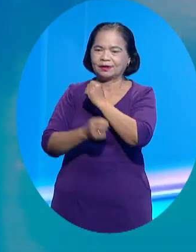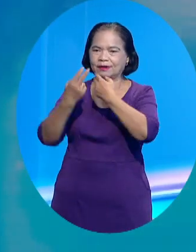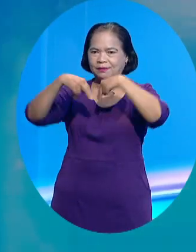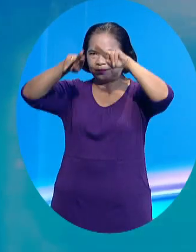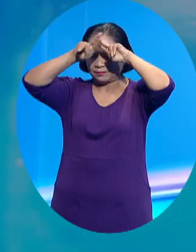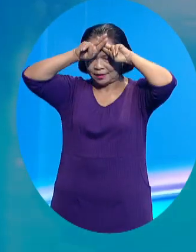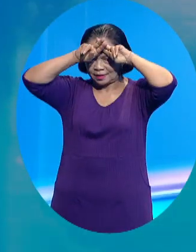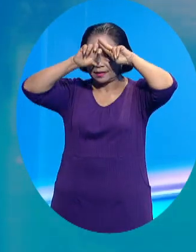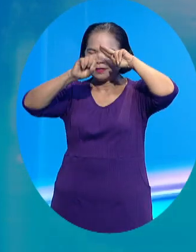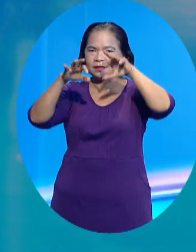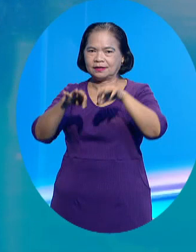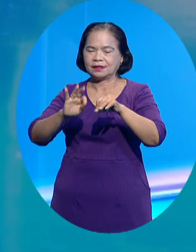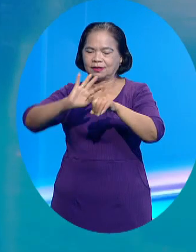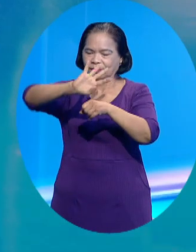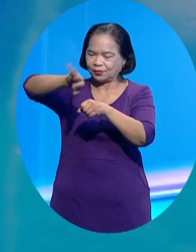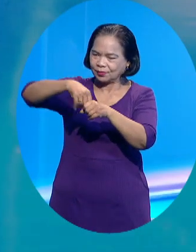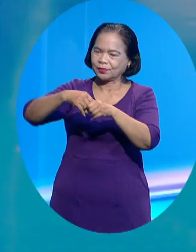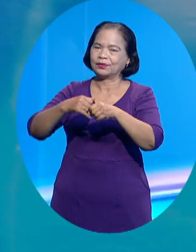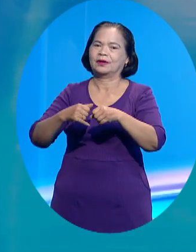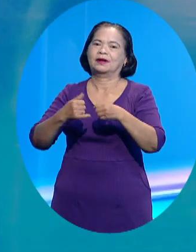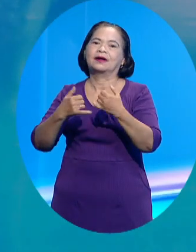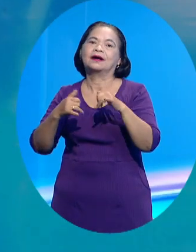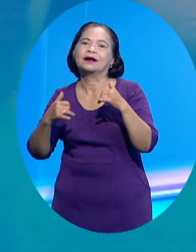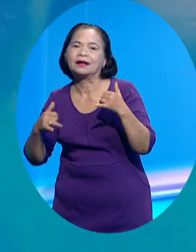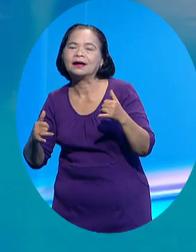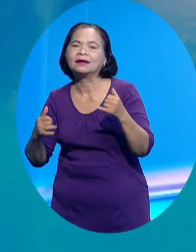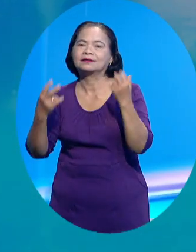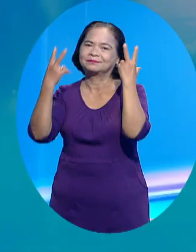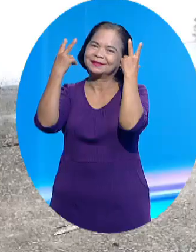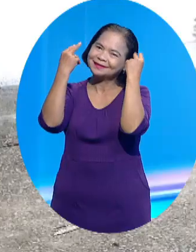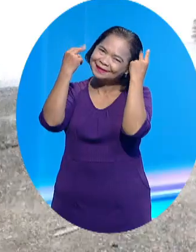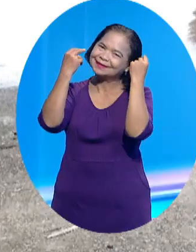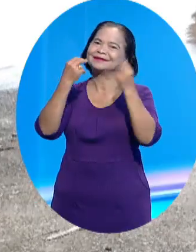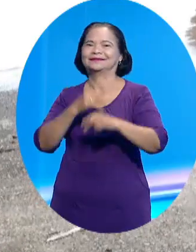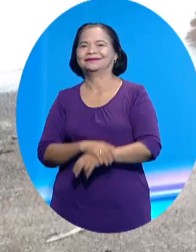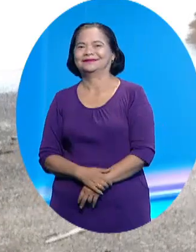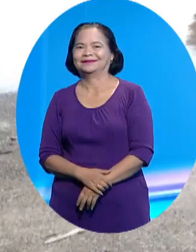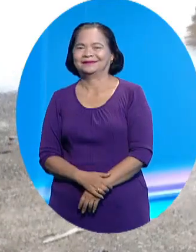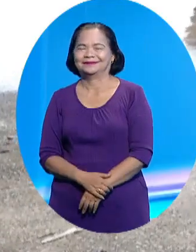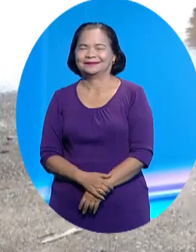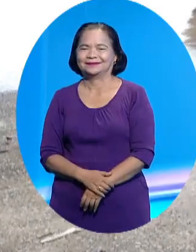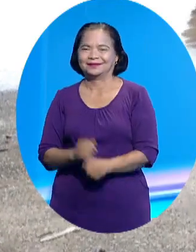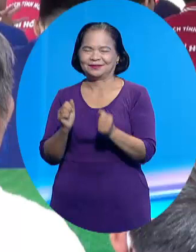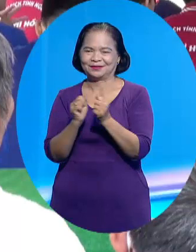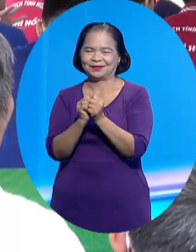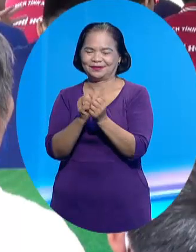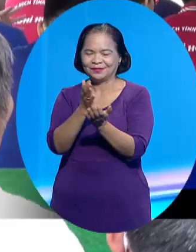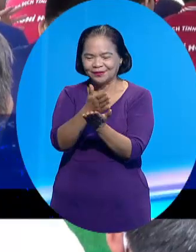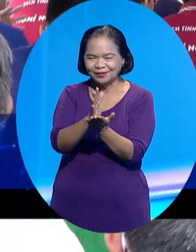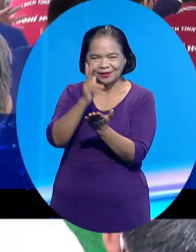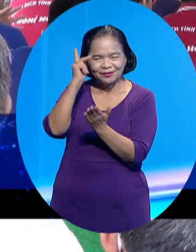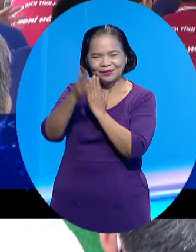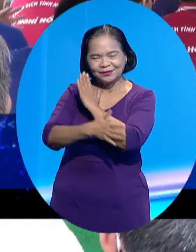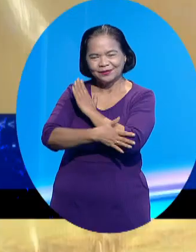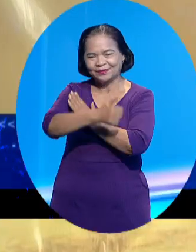Rẫy phối hợp thực hiện chương trình tuổi trẻ tình nguyện nơi xã đảo tại tỉnh Bến Tre chung tay chia sẻ khó khăn